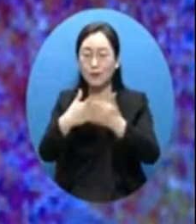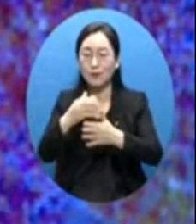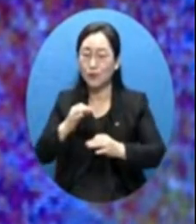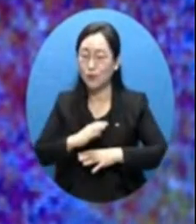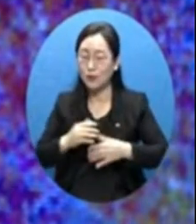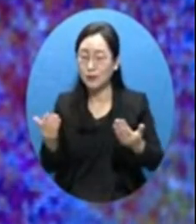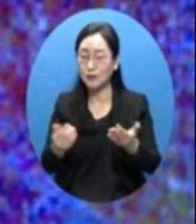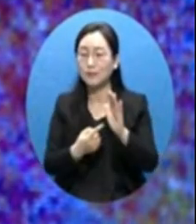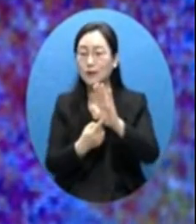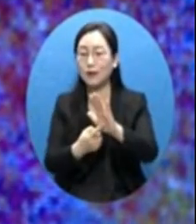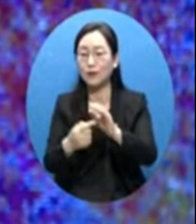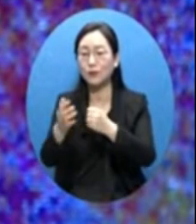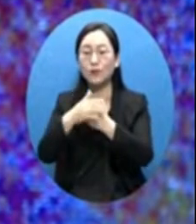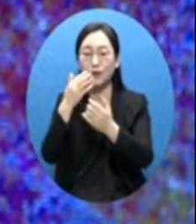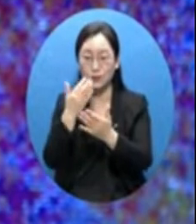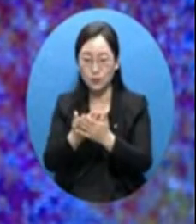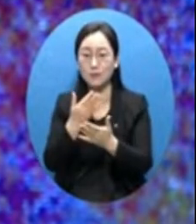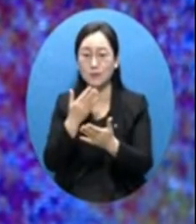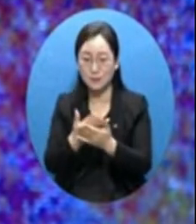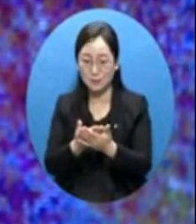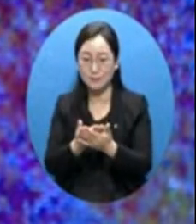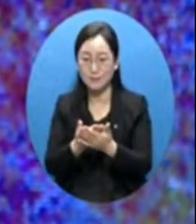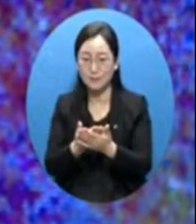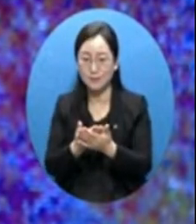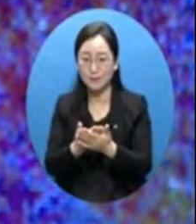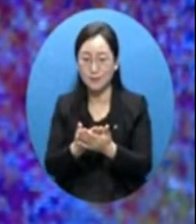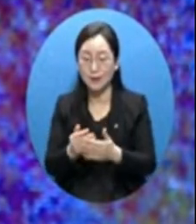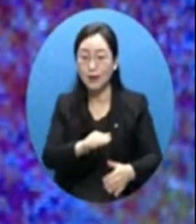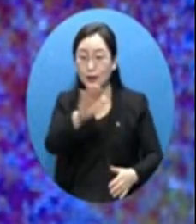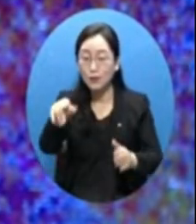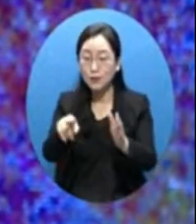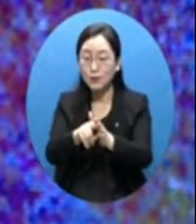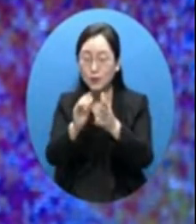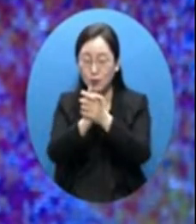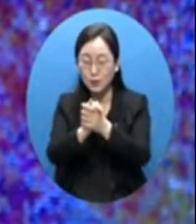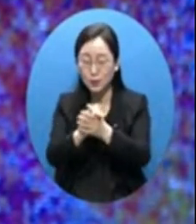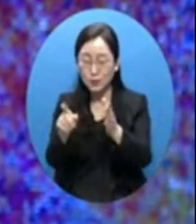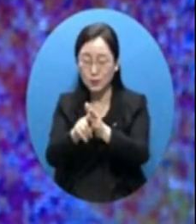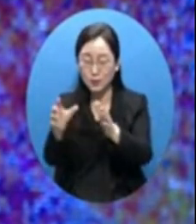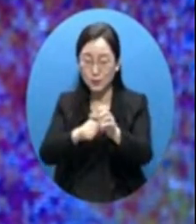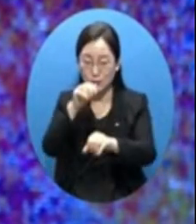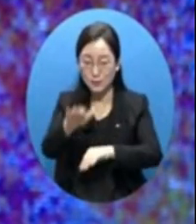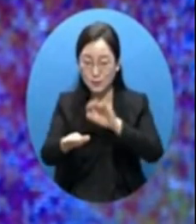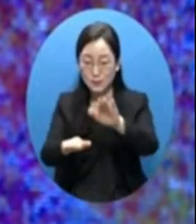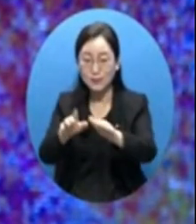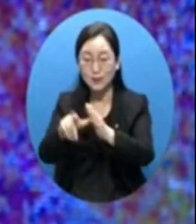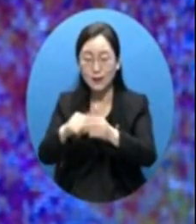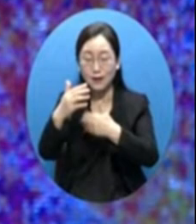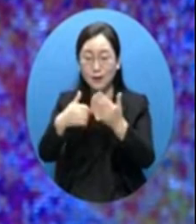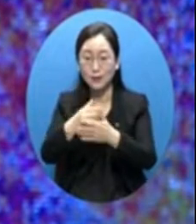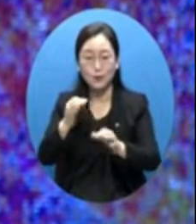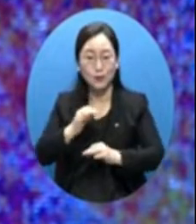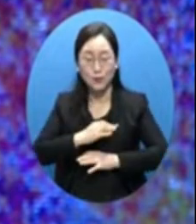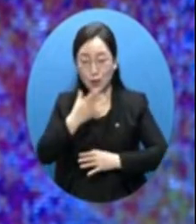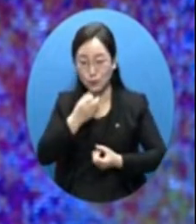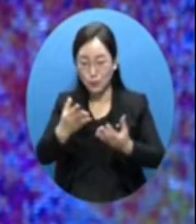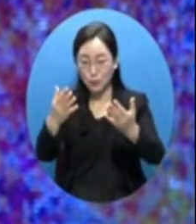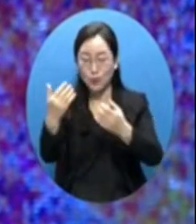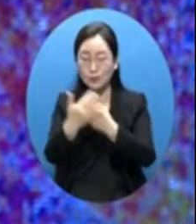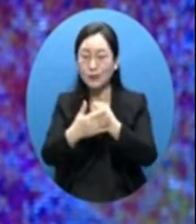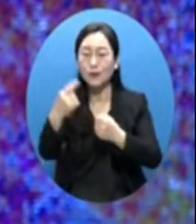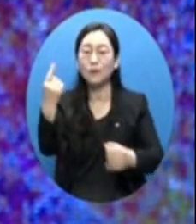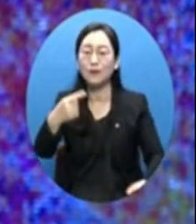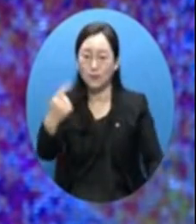일으키는 주님 일꾼들이 되게 하여 주시옵소서. 우리가 믿고 기도하고 믿음으로 전쟁에 나갈 때 하나님의 놀라운 축복이 임할 것입니다. 하나님의 은혜가 임할